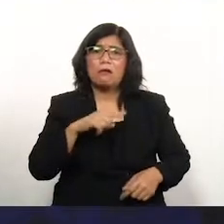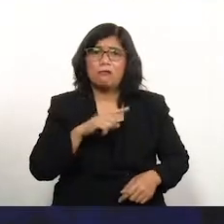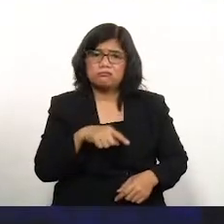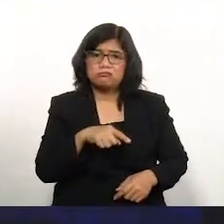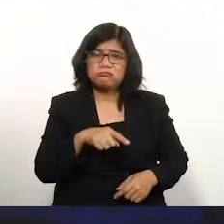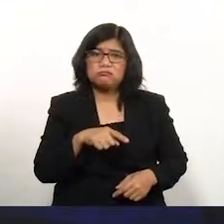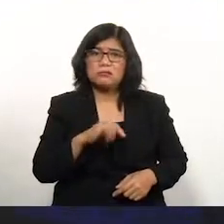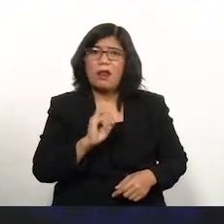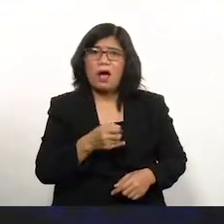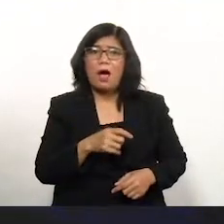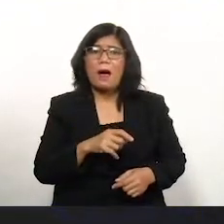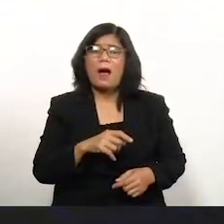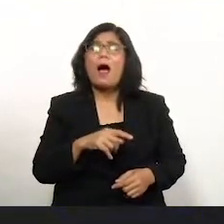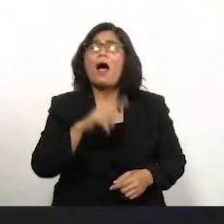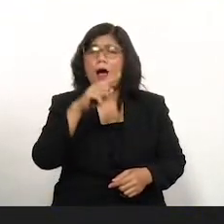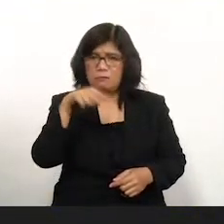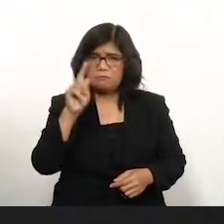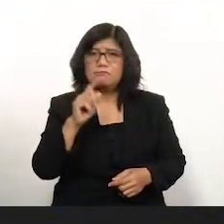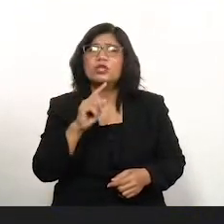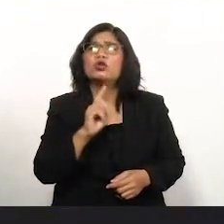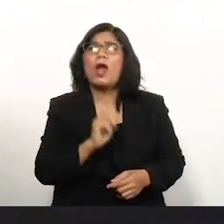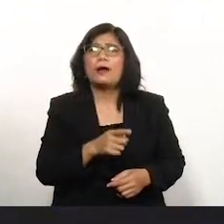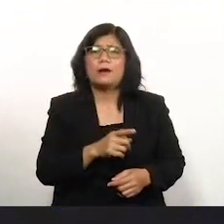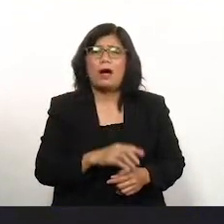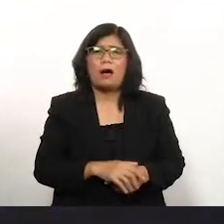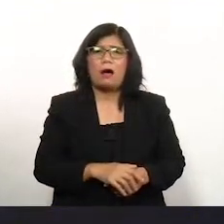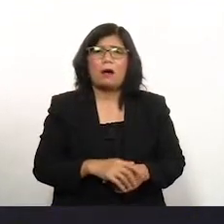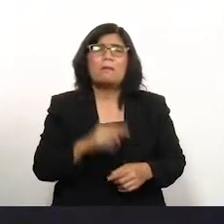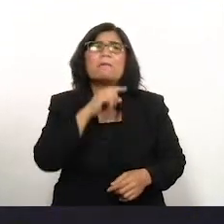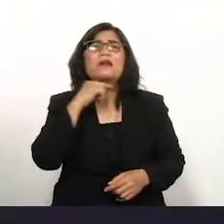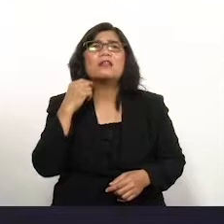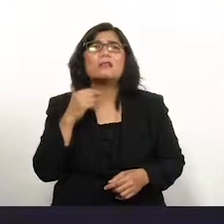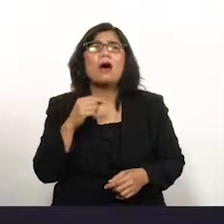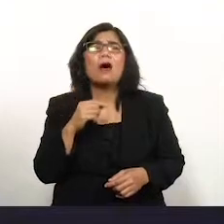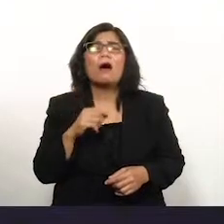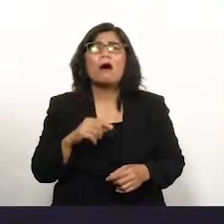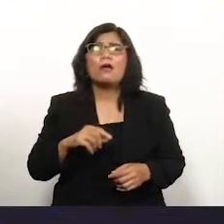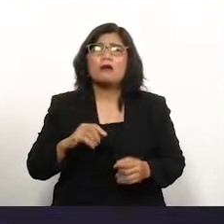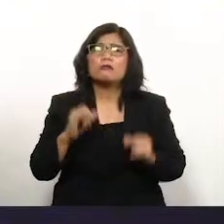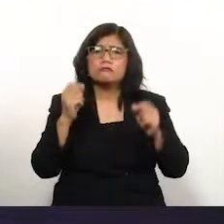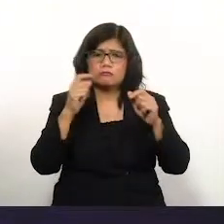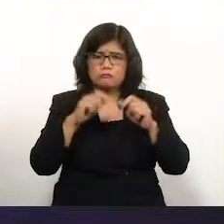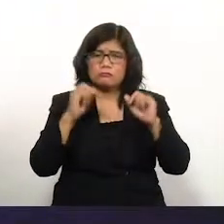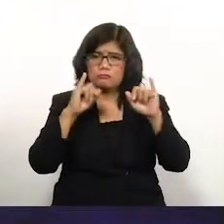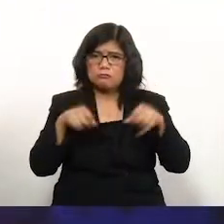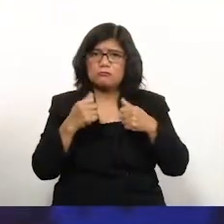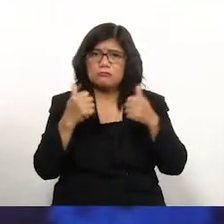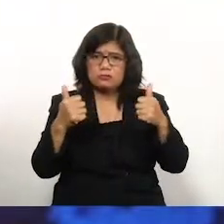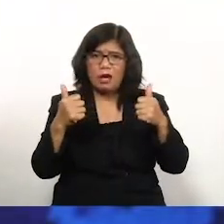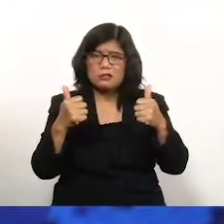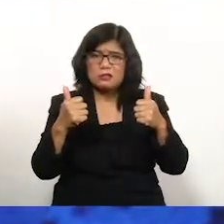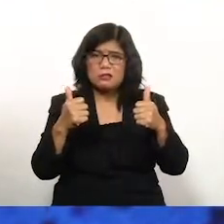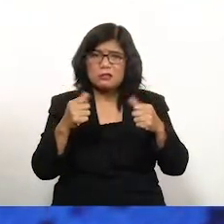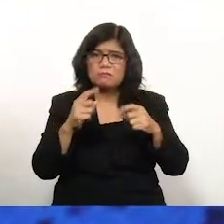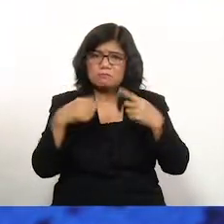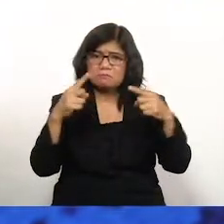yang hebat yang plane diberkati Halo Halo juga punya banyak kekurangan sama ada banyak juga pernah